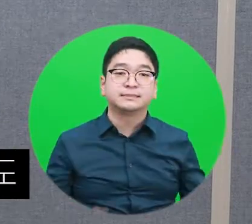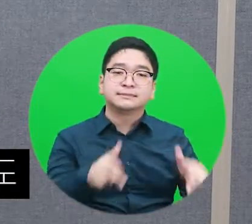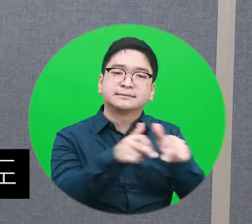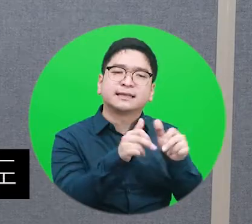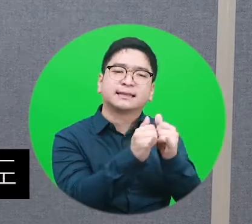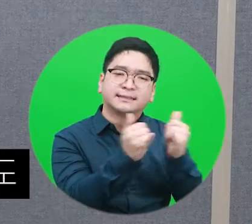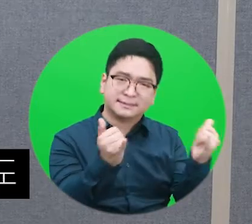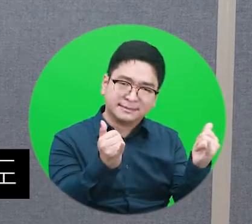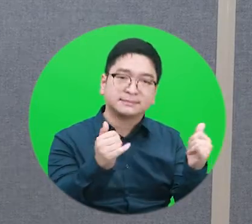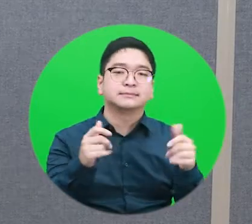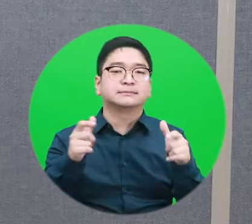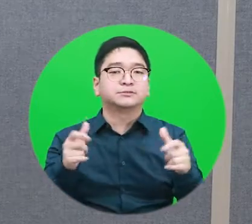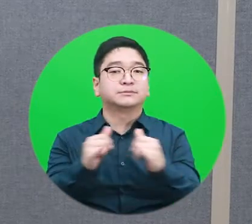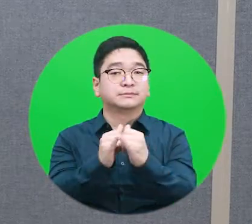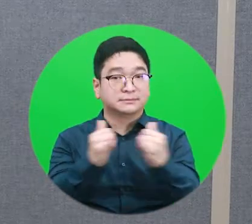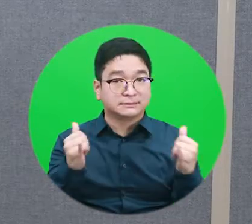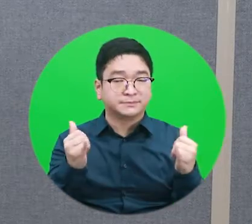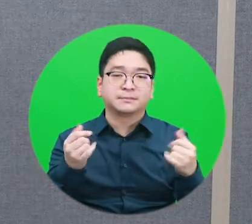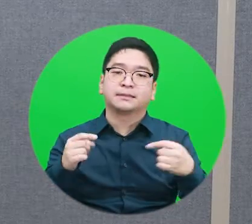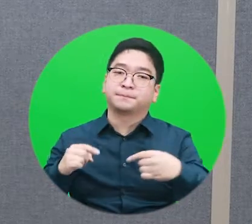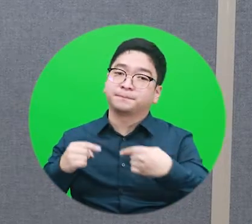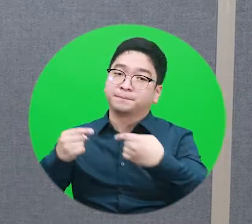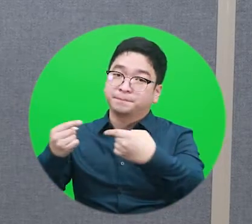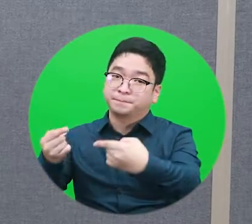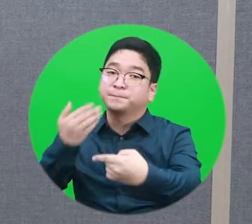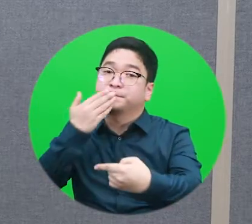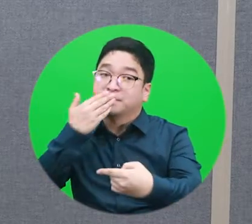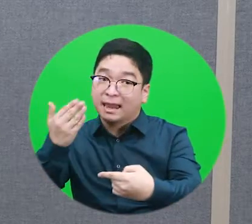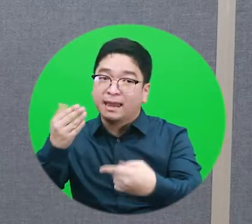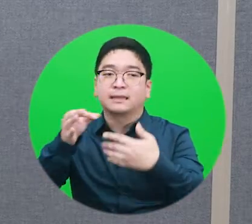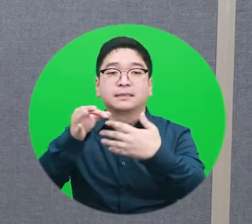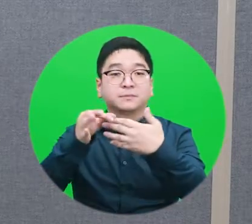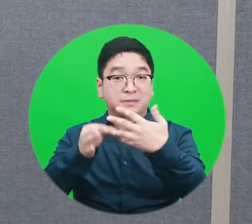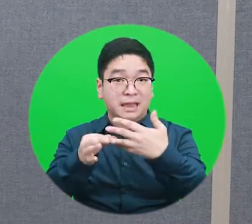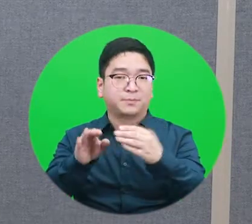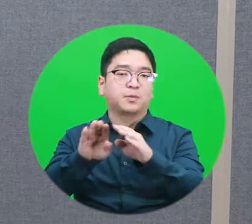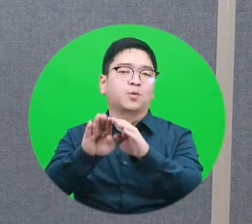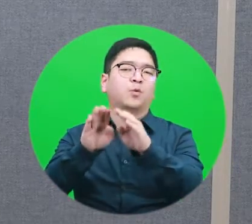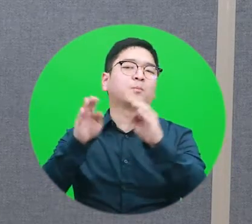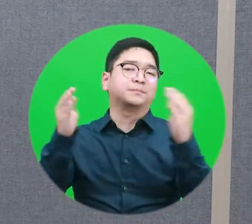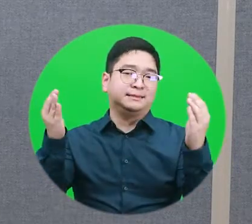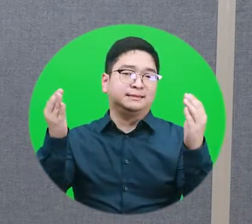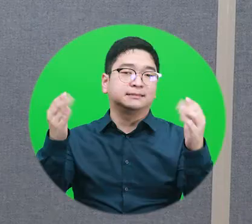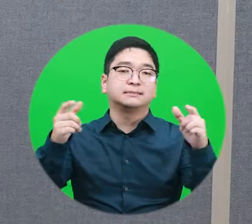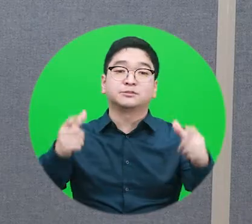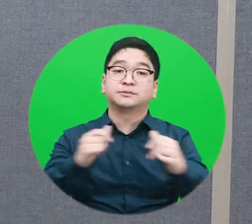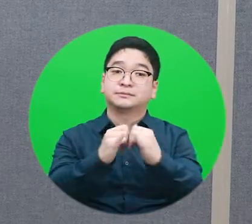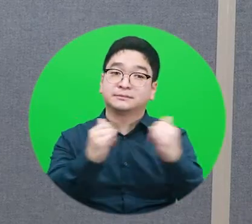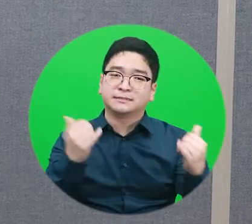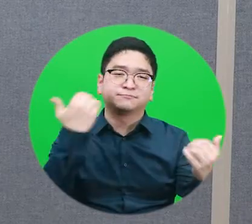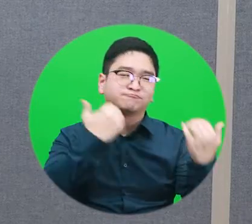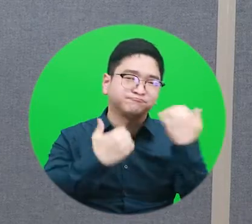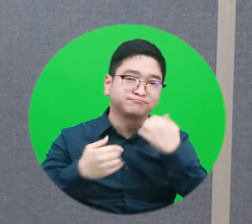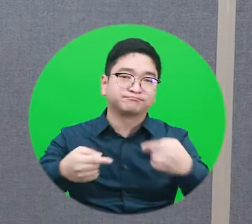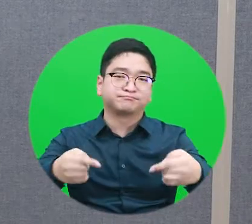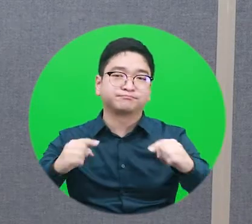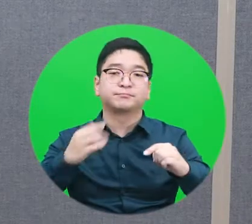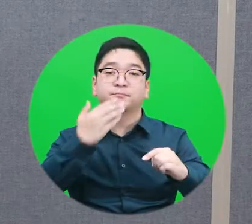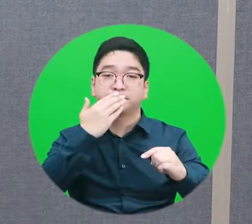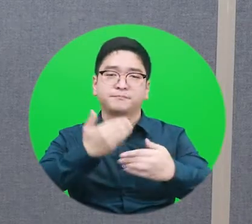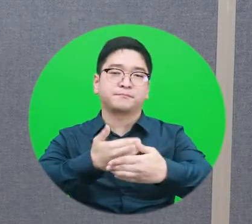지역 주민분들도 참여하실 수 있는 프로그램들을 좀 열어서 이제 지역 주민 누구나 참여하실 수 있는 공간이 될수